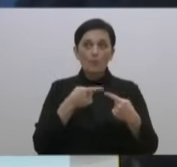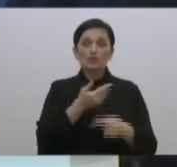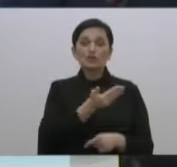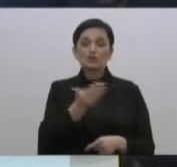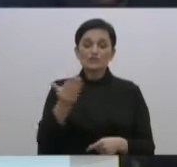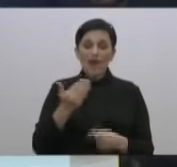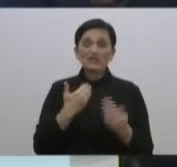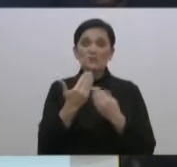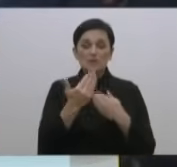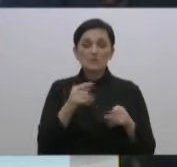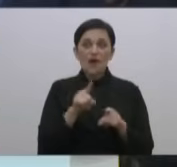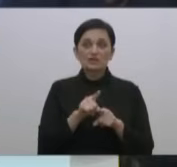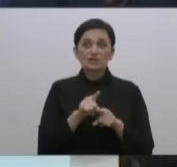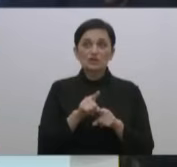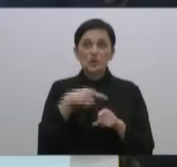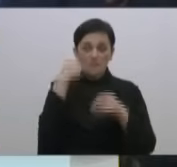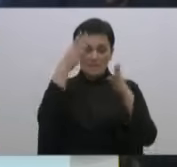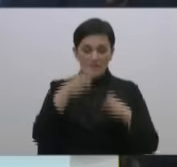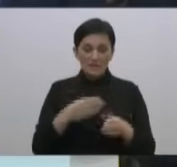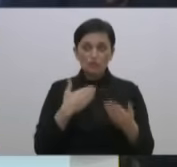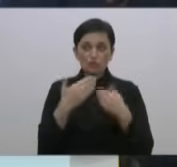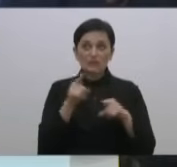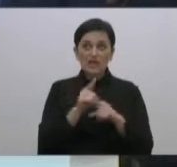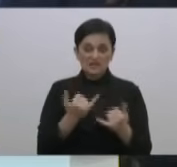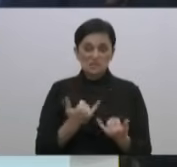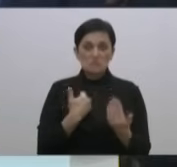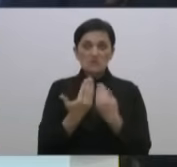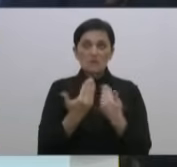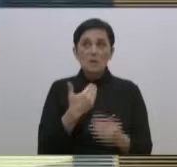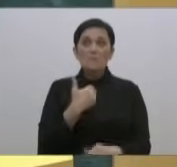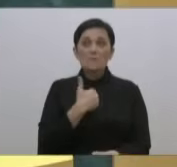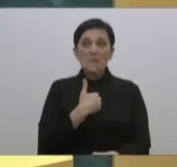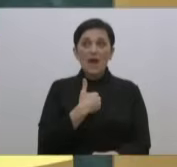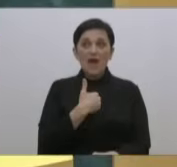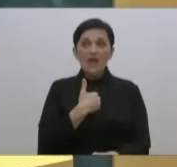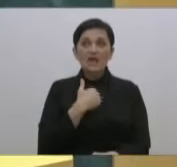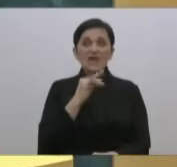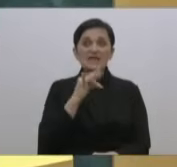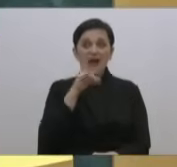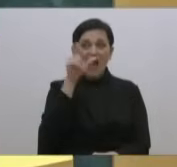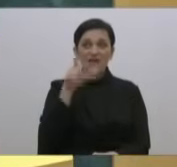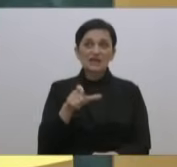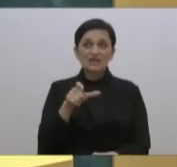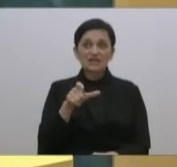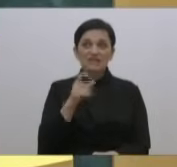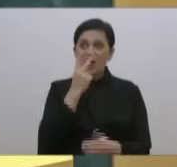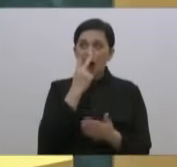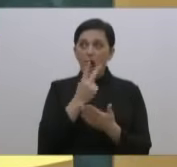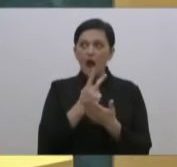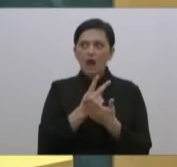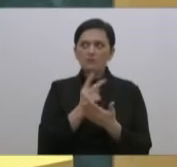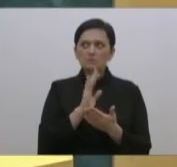ყველა როგორც მიმართავდით პირად ურთიერთობაში ასე მიმართავ. მე ირაკლი არ